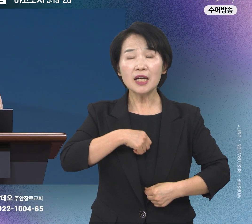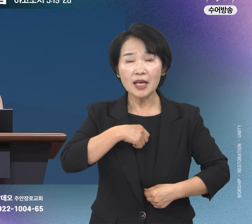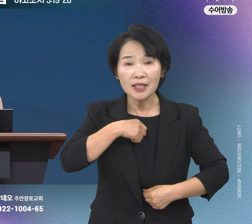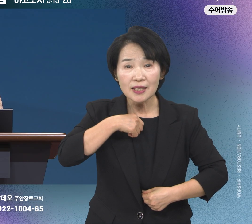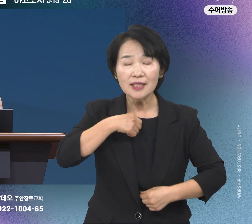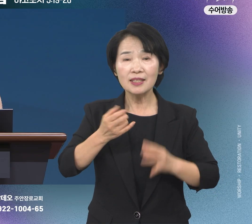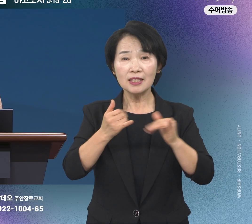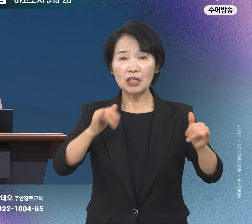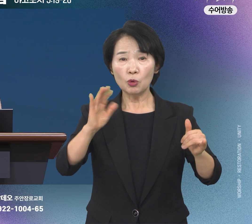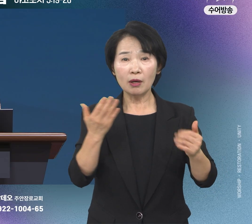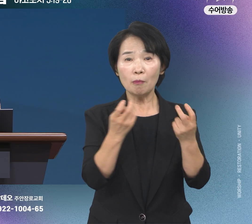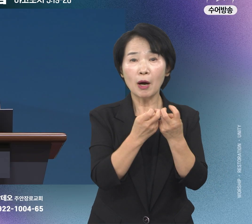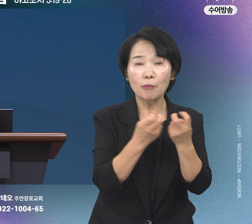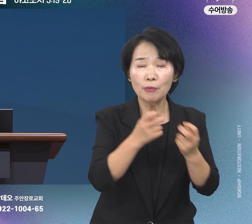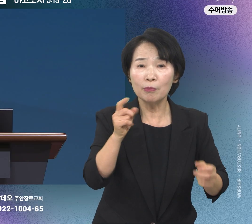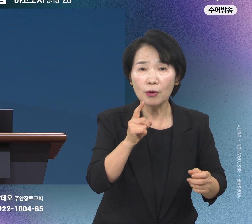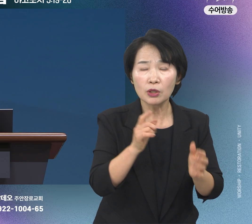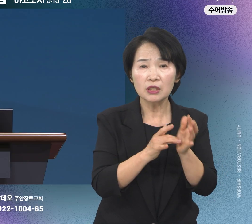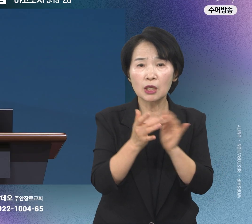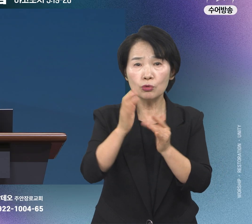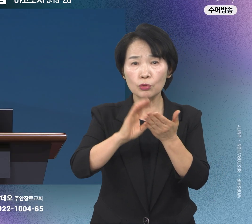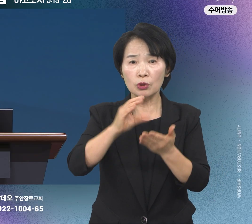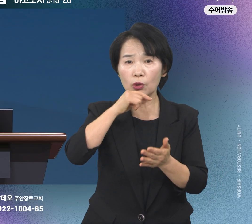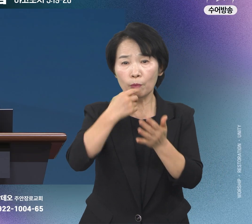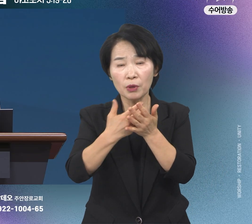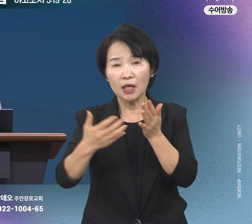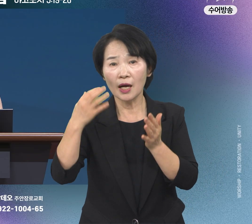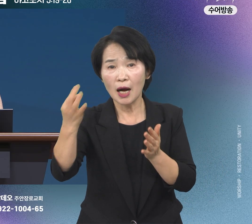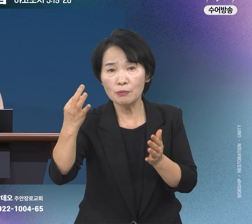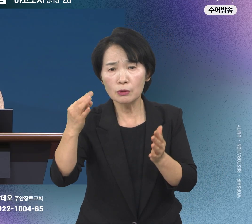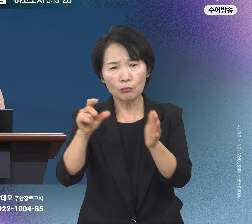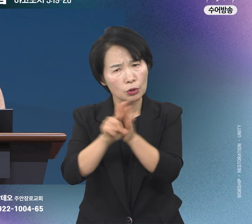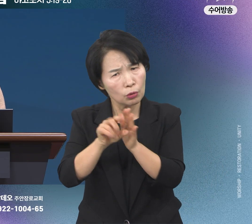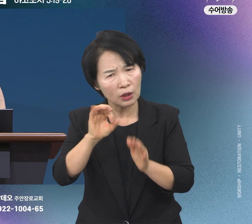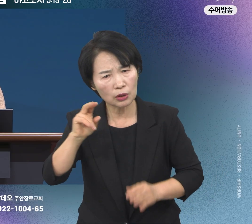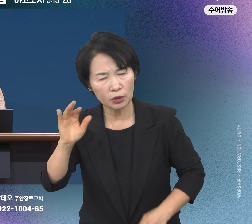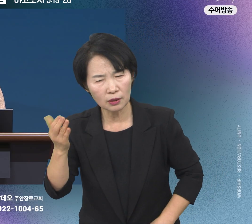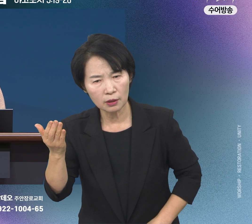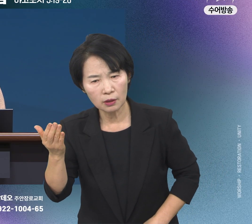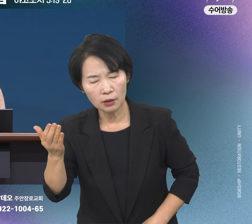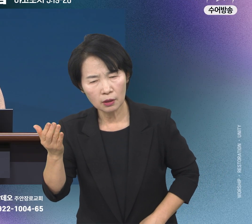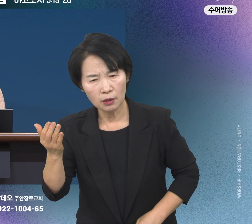예수 그리스도 이 피값을 믿는 그 믿음밖에 없다는 거예요.